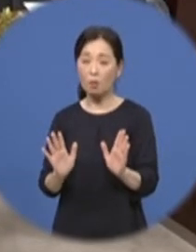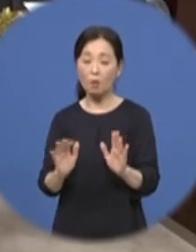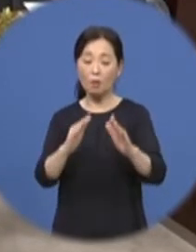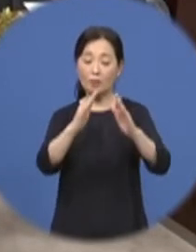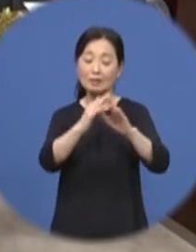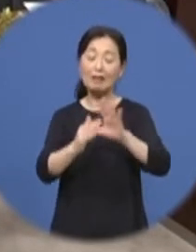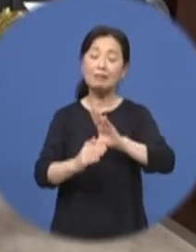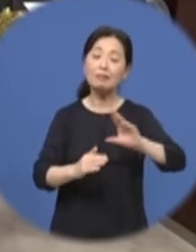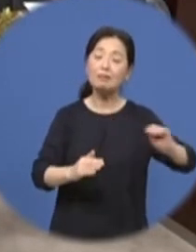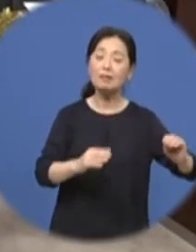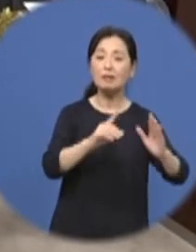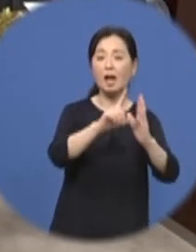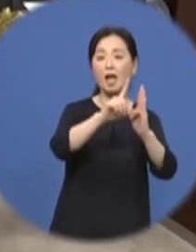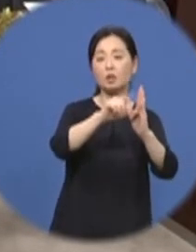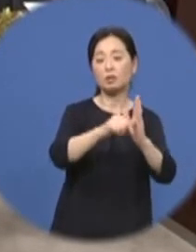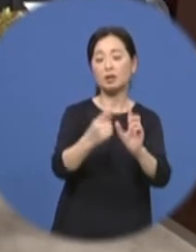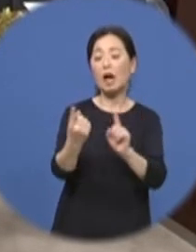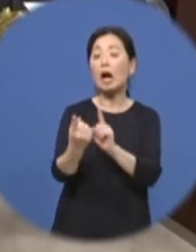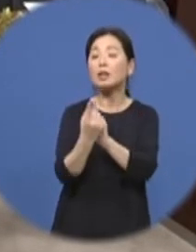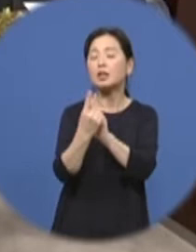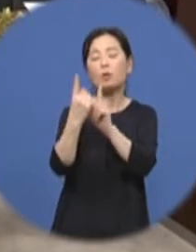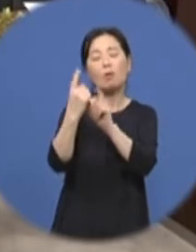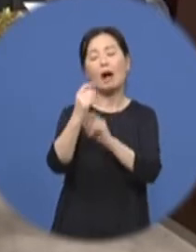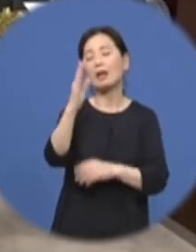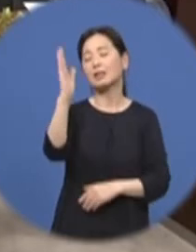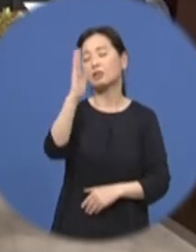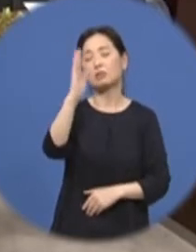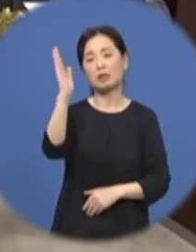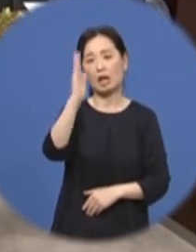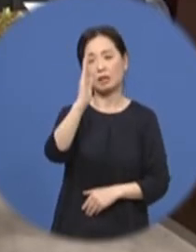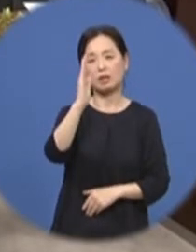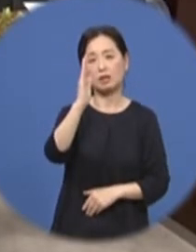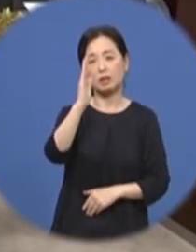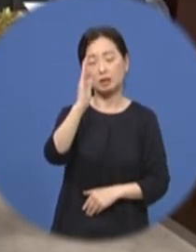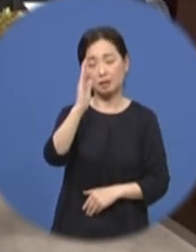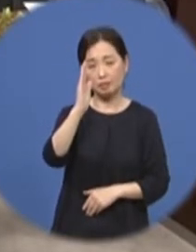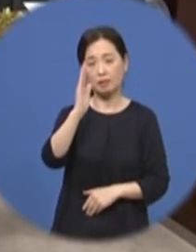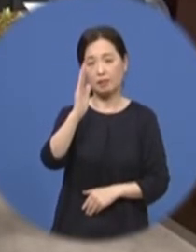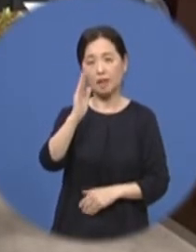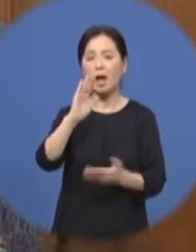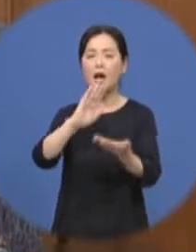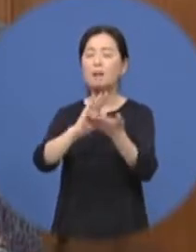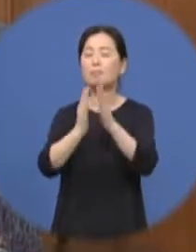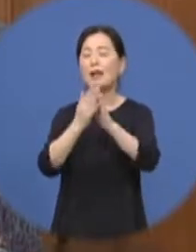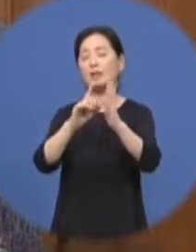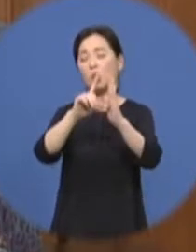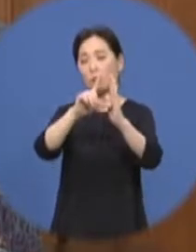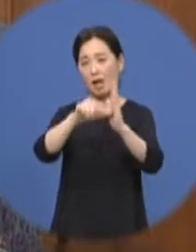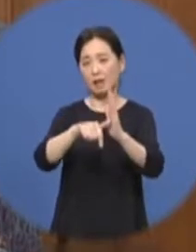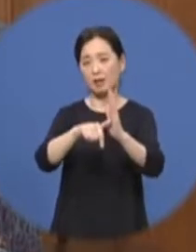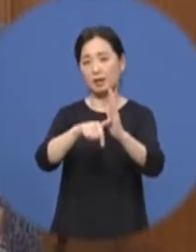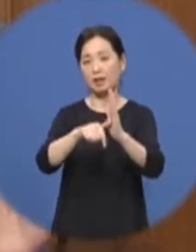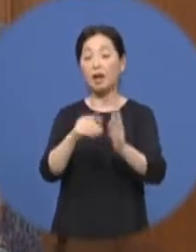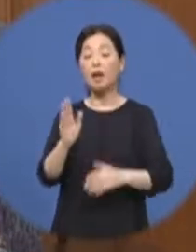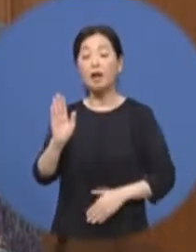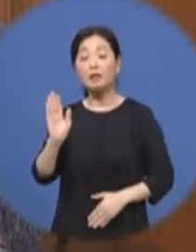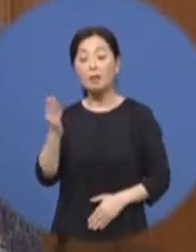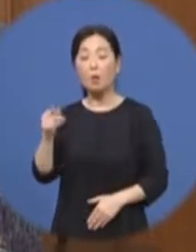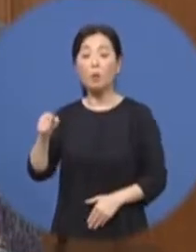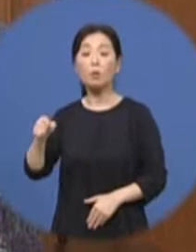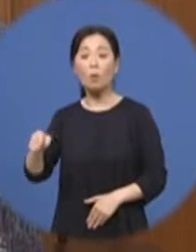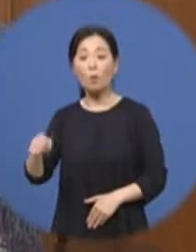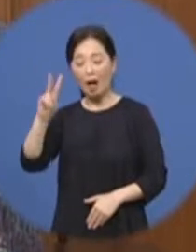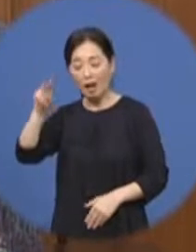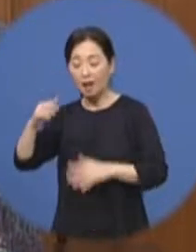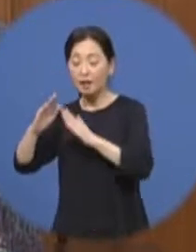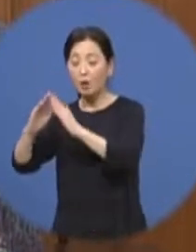こう挨拶をしないと、何万人にも会うけれど も、 でも都会ではね、 都会では、 はい、 でも真国宮の寮から